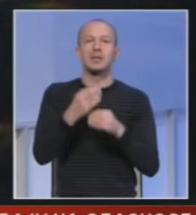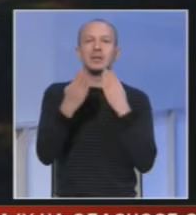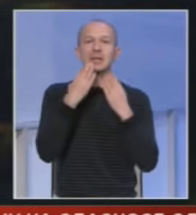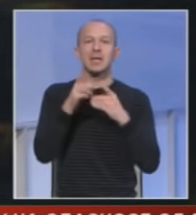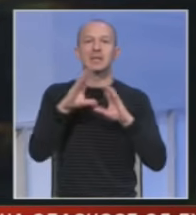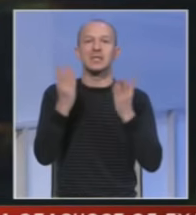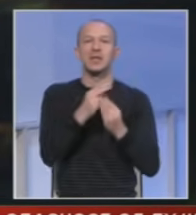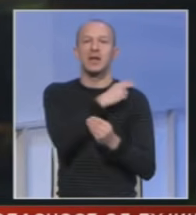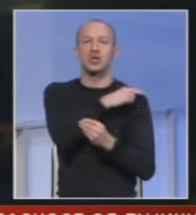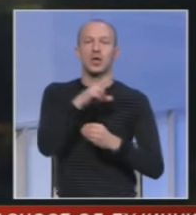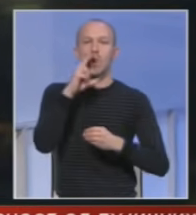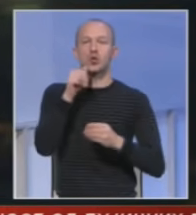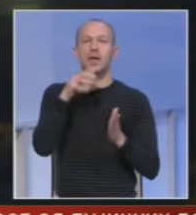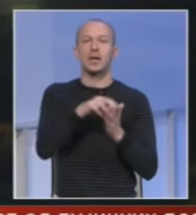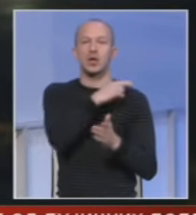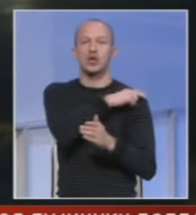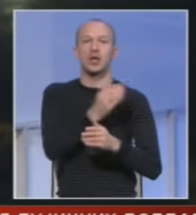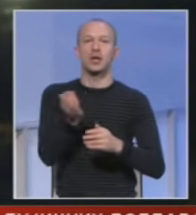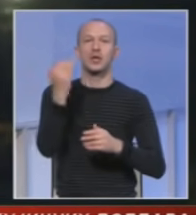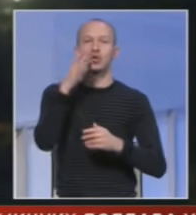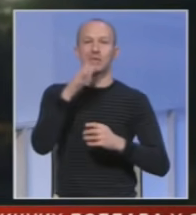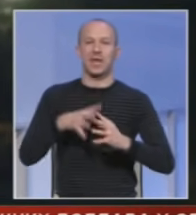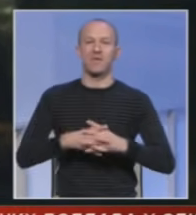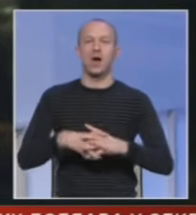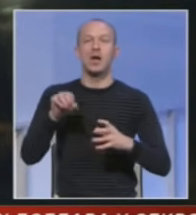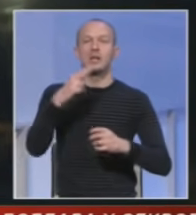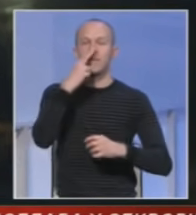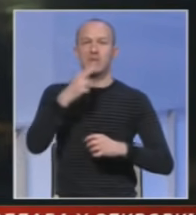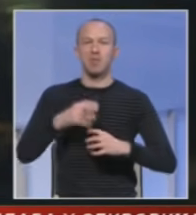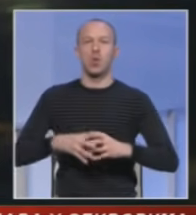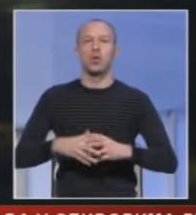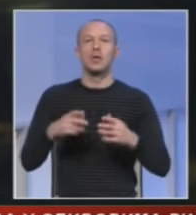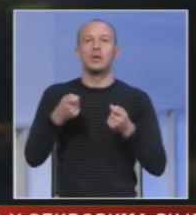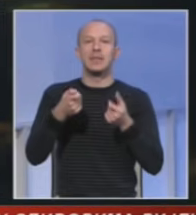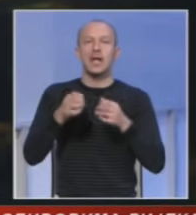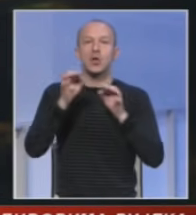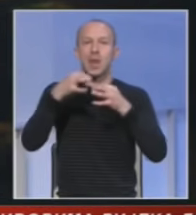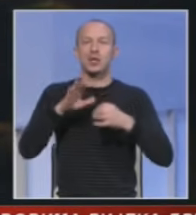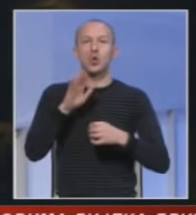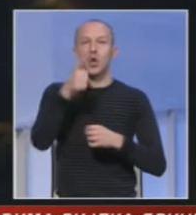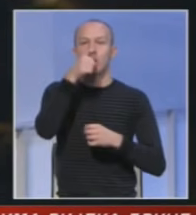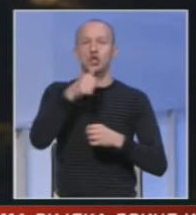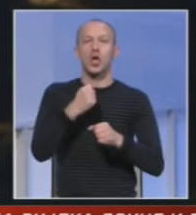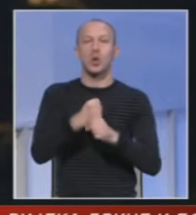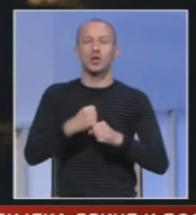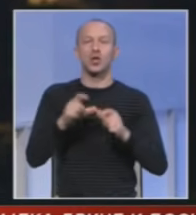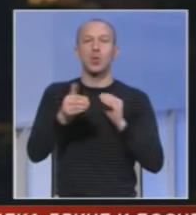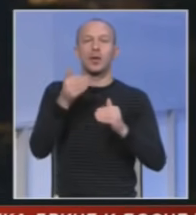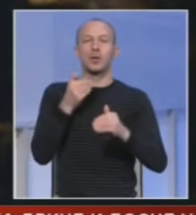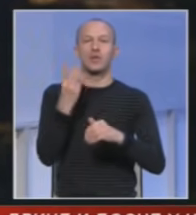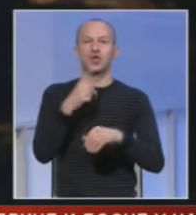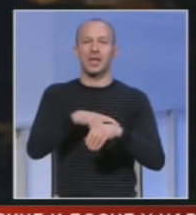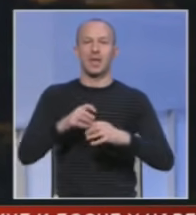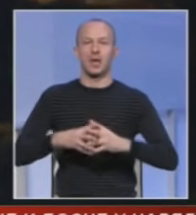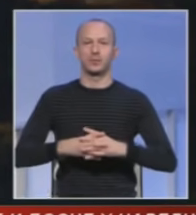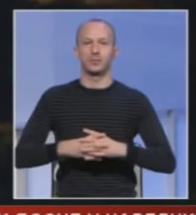sastanak svih načelnika opština i gradonačelnika istočnog Sarajeva da vidimo detaljnu analizu onoga što je urađeno u prethodno